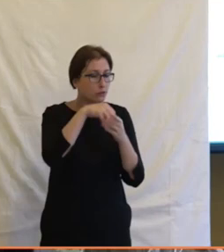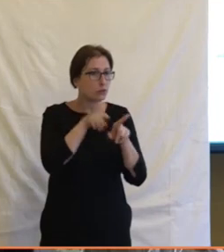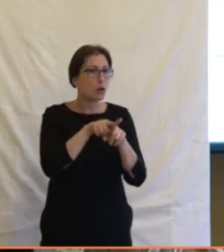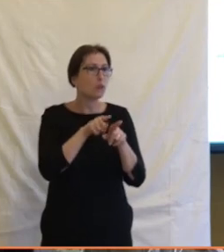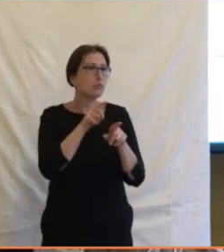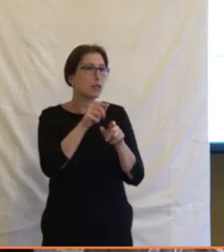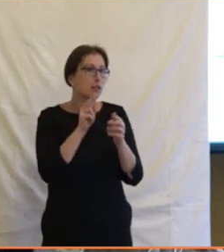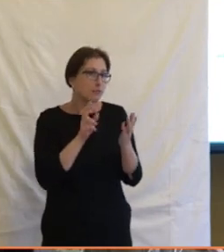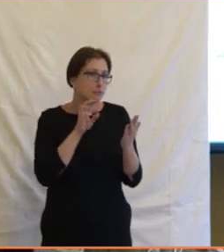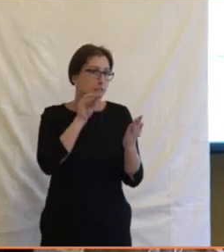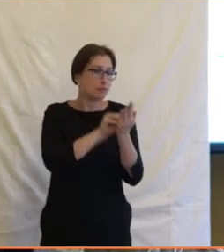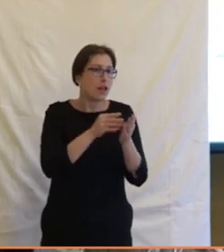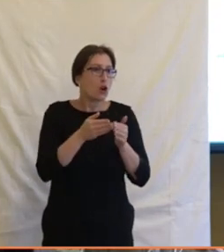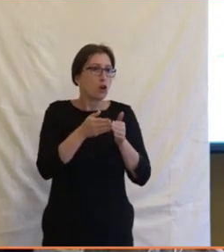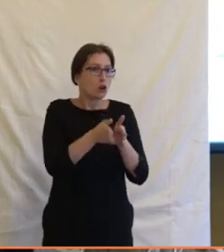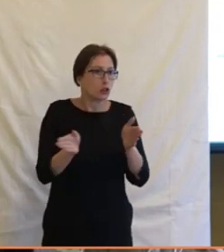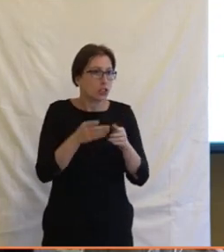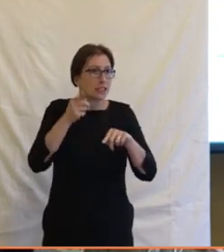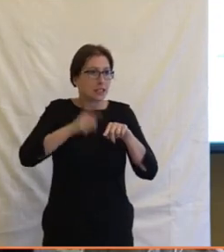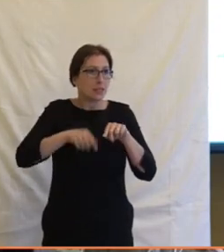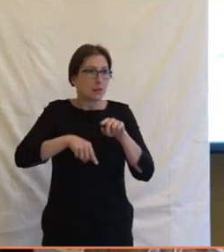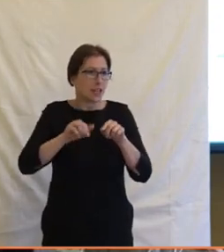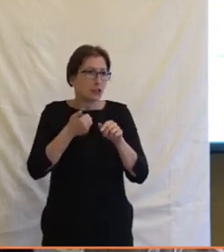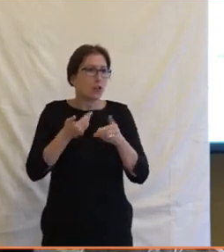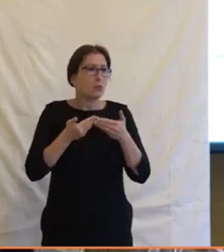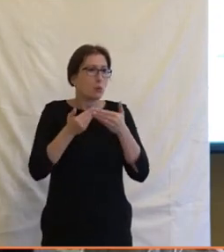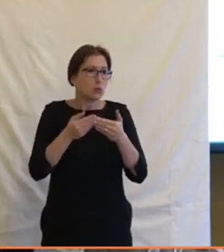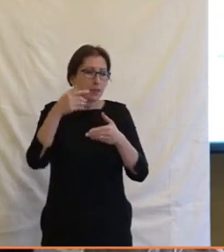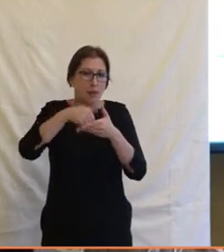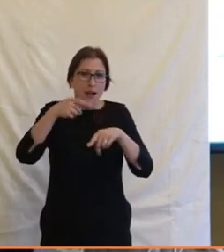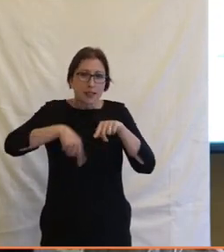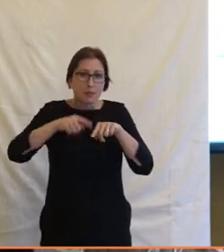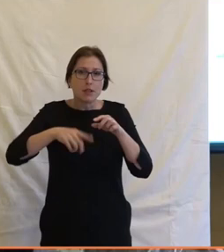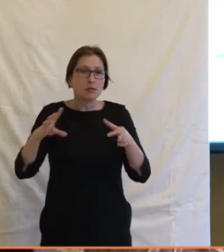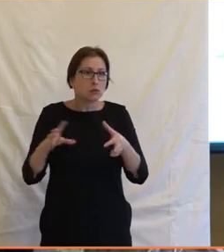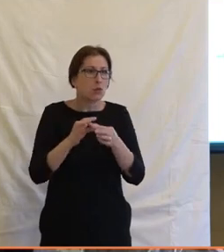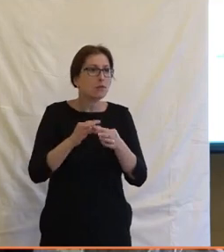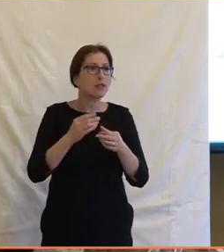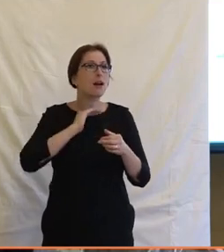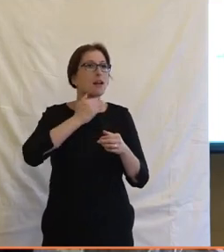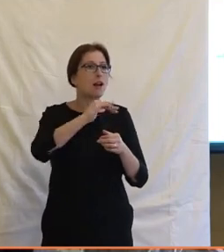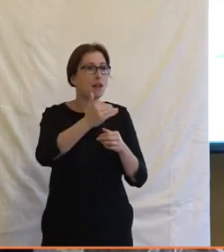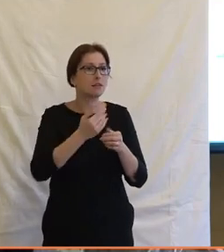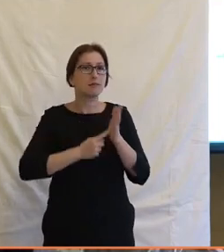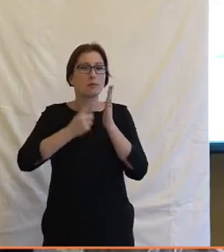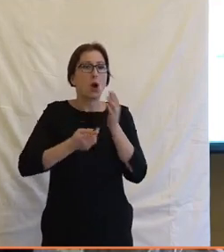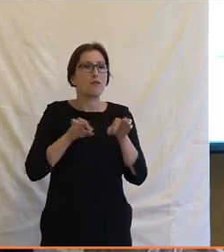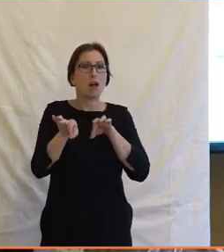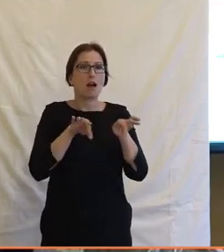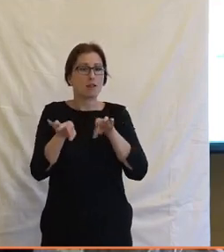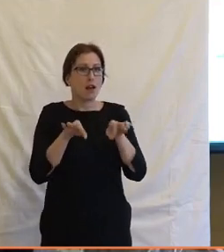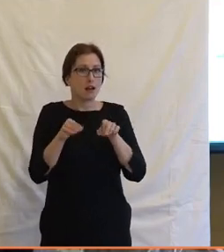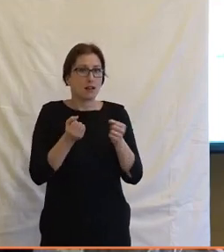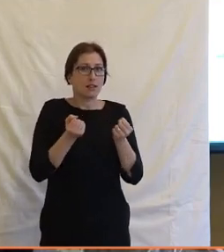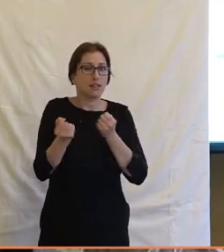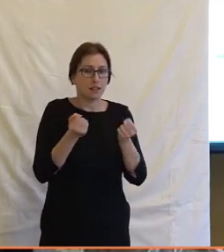dalo celé trošičku rozšířit. Chybí vlastně větší těch pomůckách, chybí všechno, co se dá ovládat hlasem. Tam je pro mě zvláštní to, že teďka